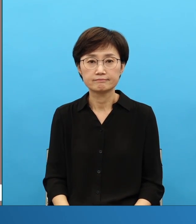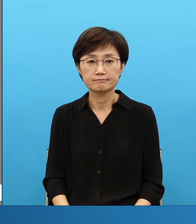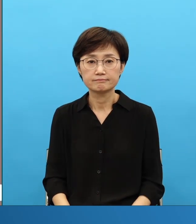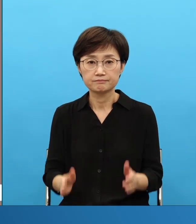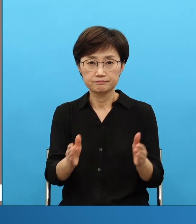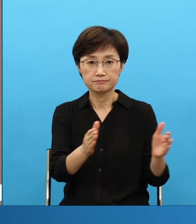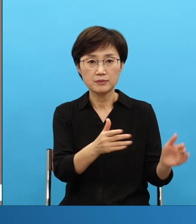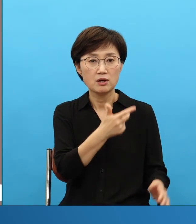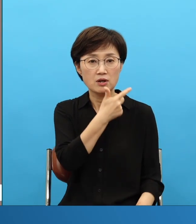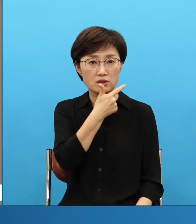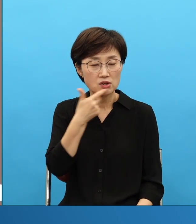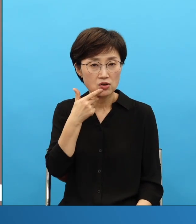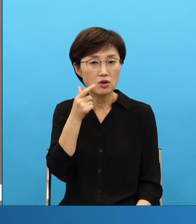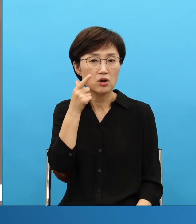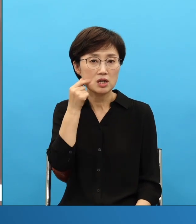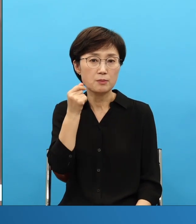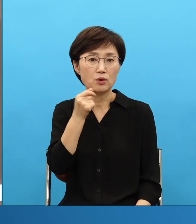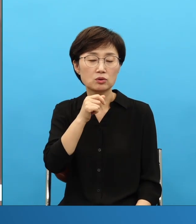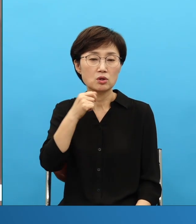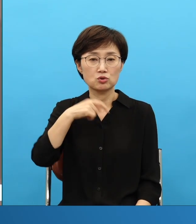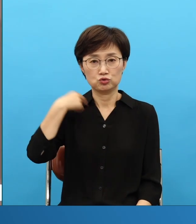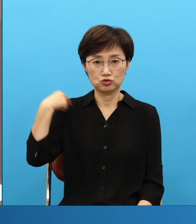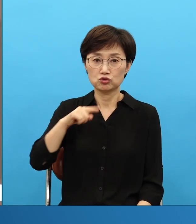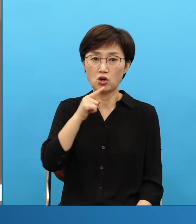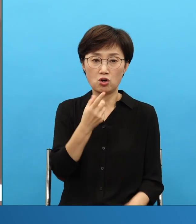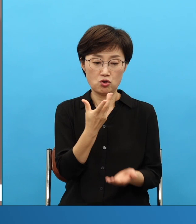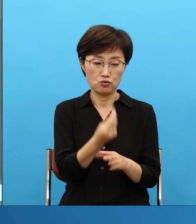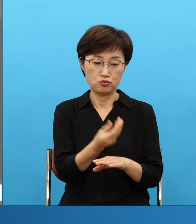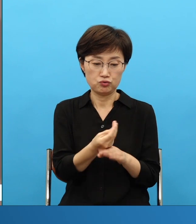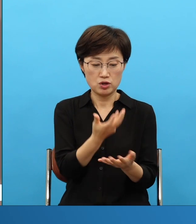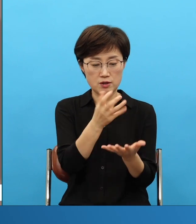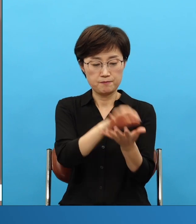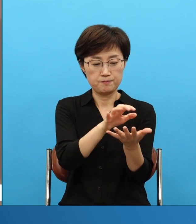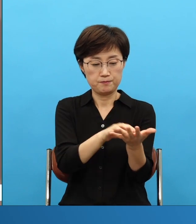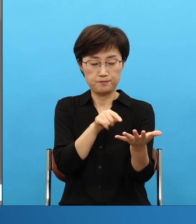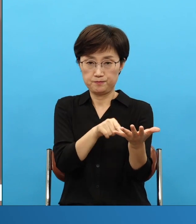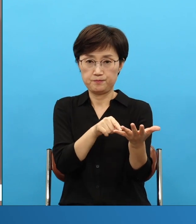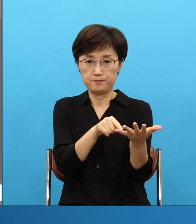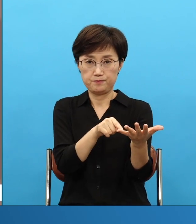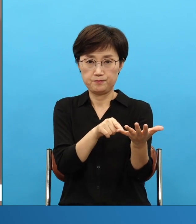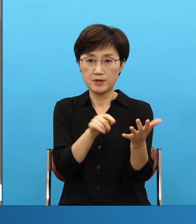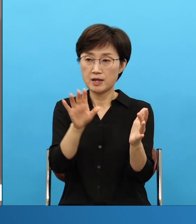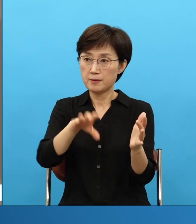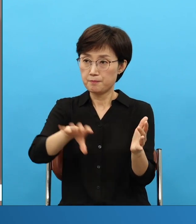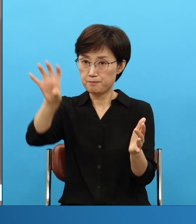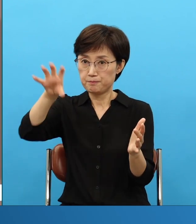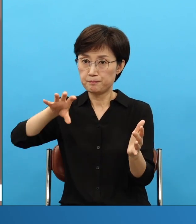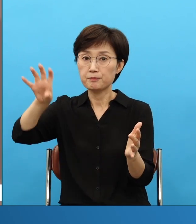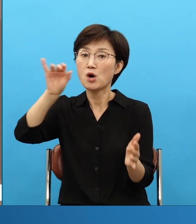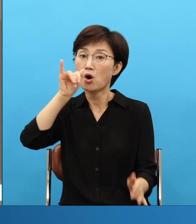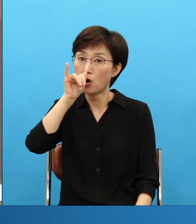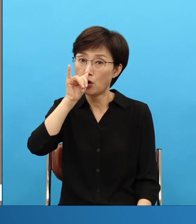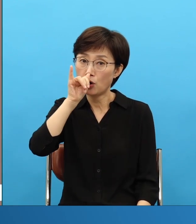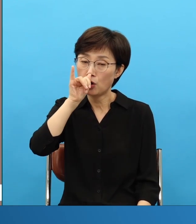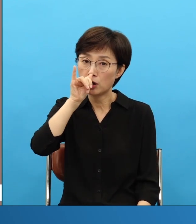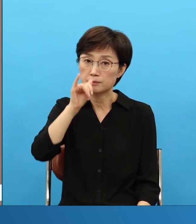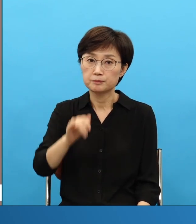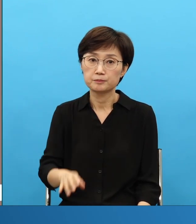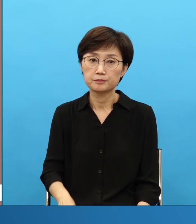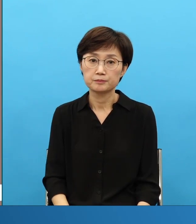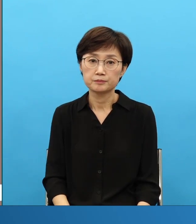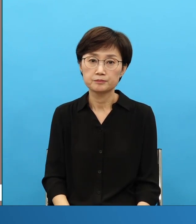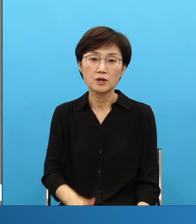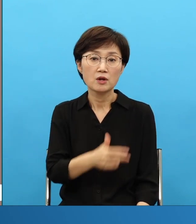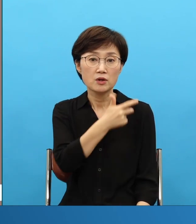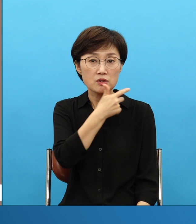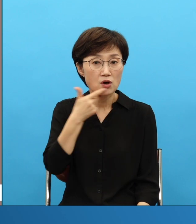한편 영어, 일본어, 한어 등 다국어 녹취 자료가 매주 위아.kr에 업로드되고 있습니다.